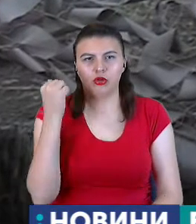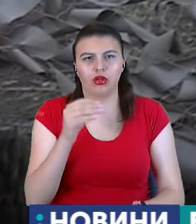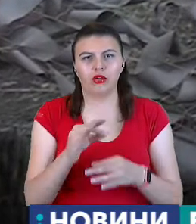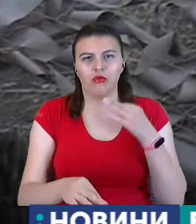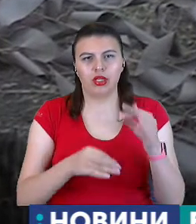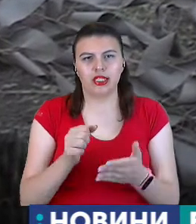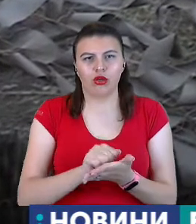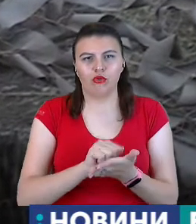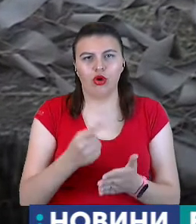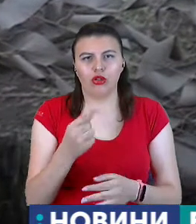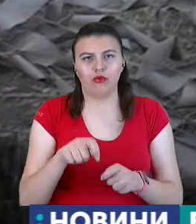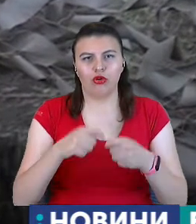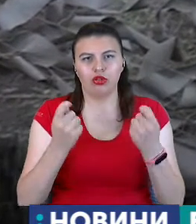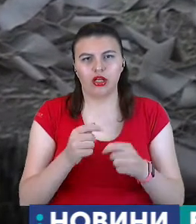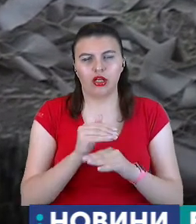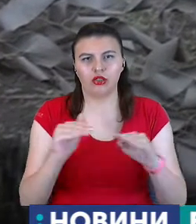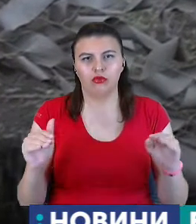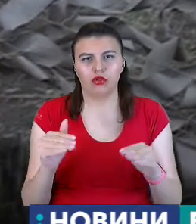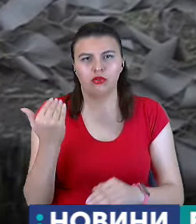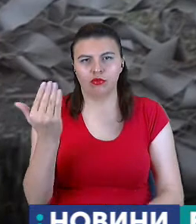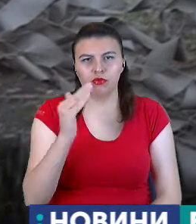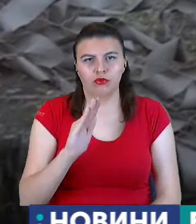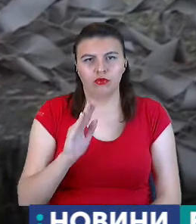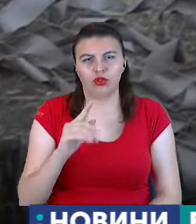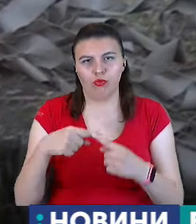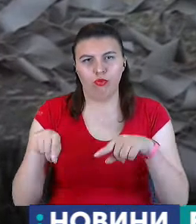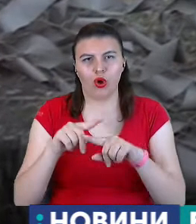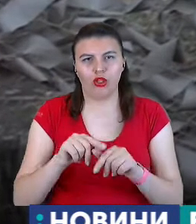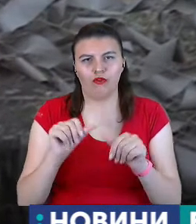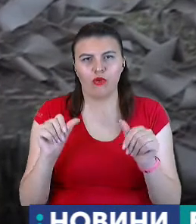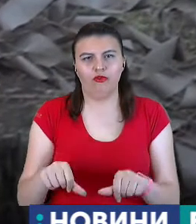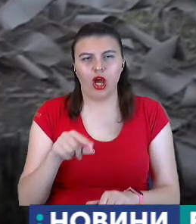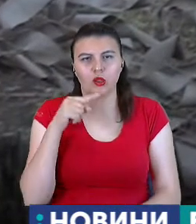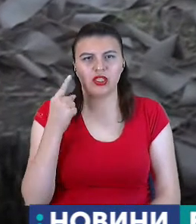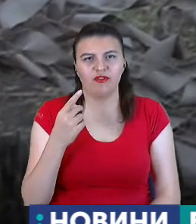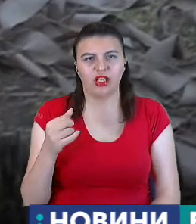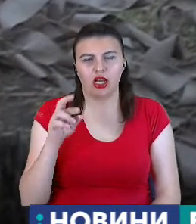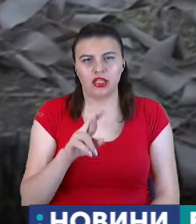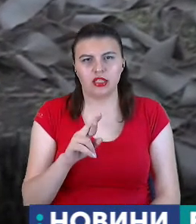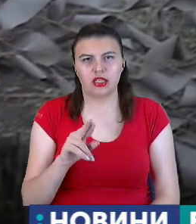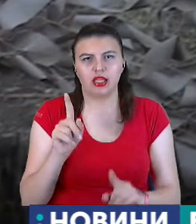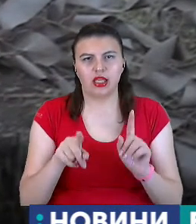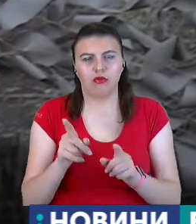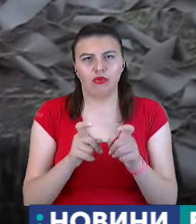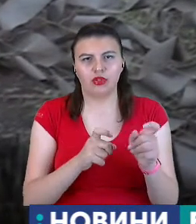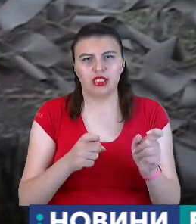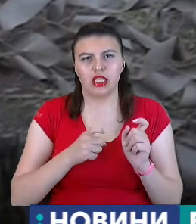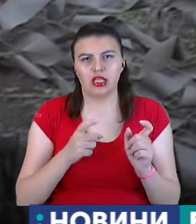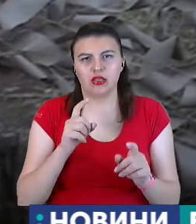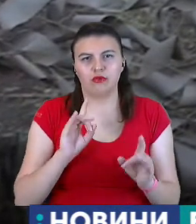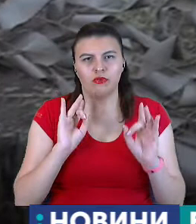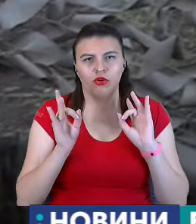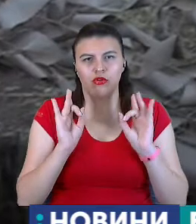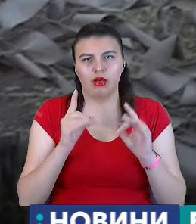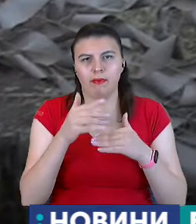одне порушення режиму припинення вогню з боку збройних формувань Російської Федерації. Зокрема, декілька пострілів зі стрілецької зброї пролунало біля